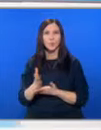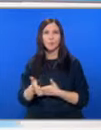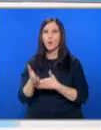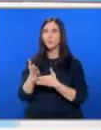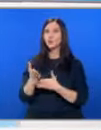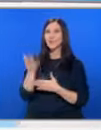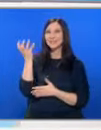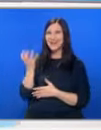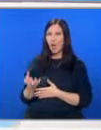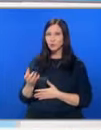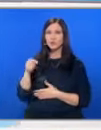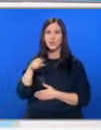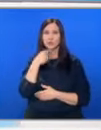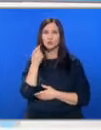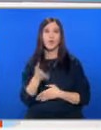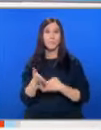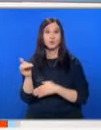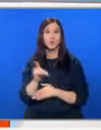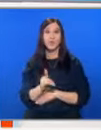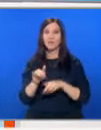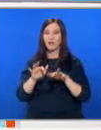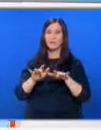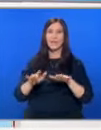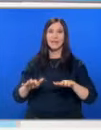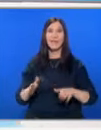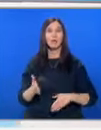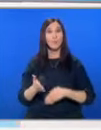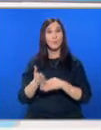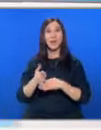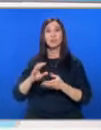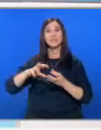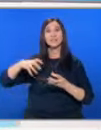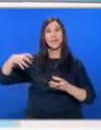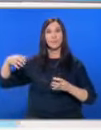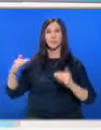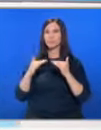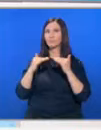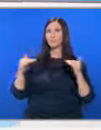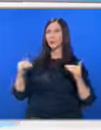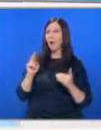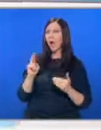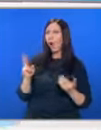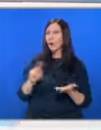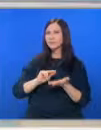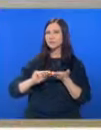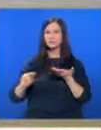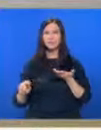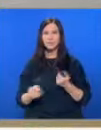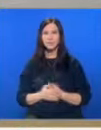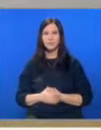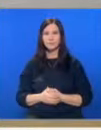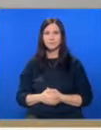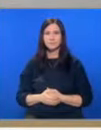на зрелостниците тази година на помощ идва и дигитално помагало за грамотност в платформата Как се пише.